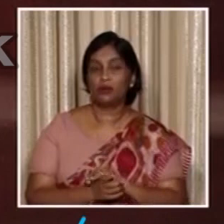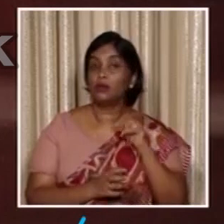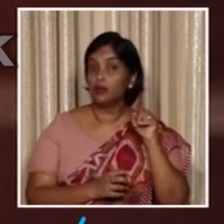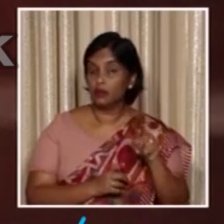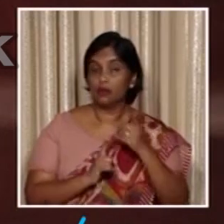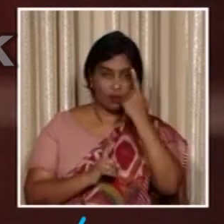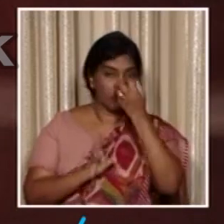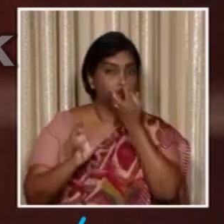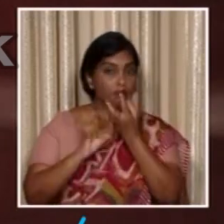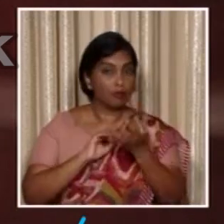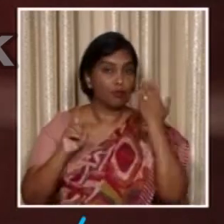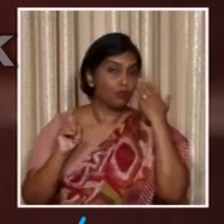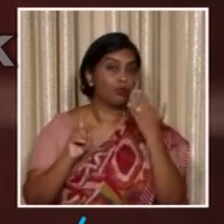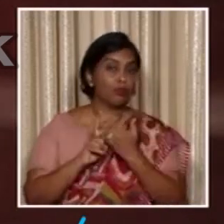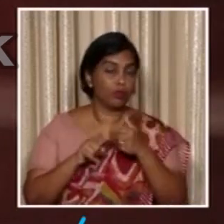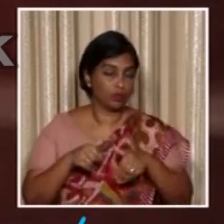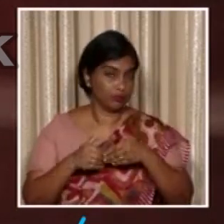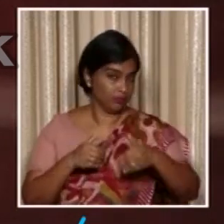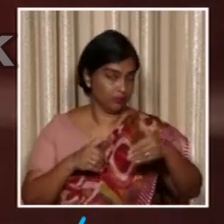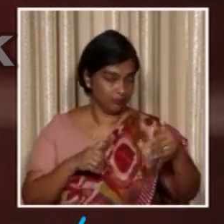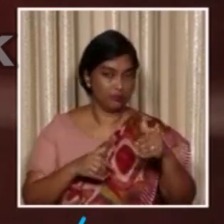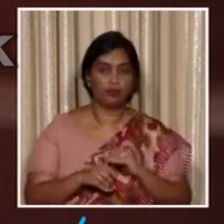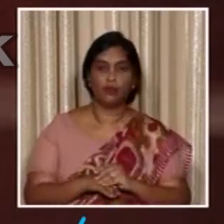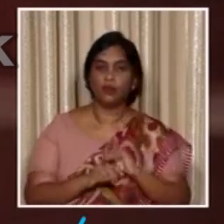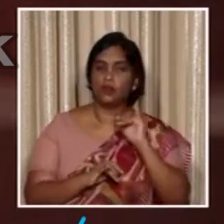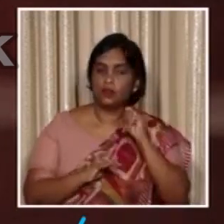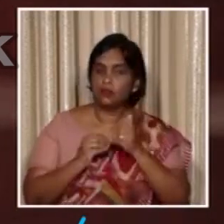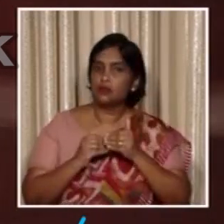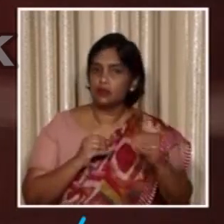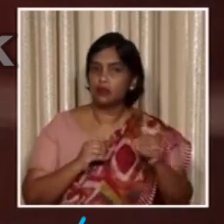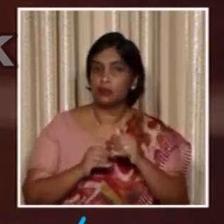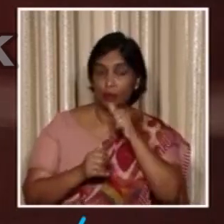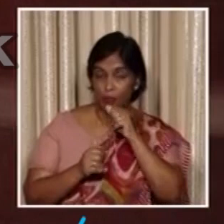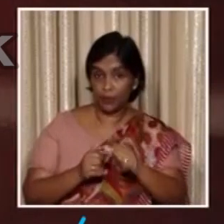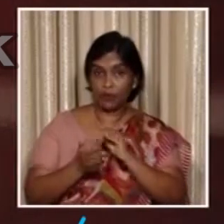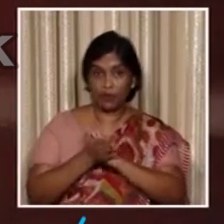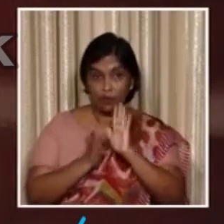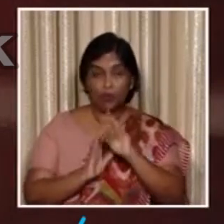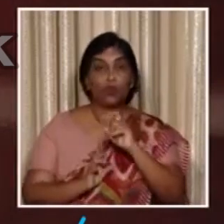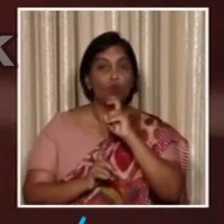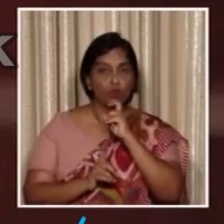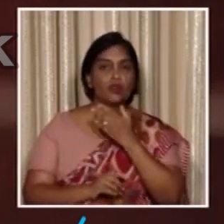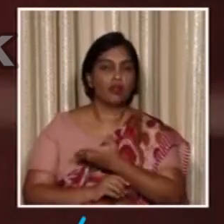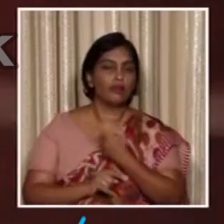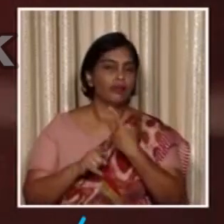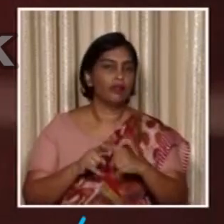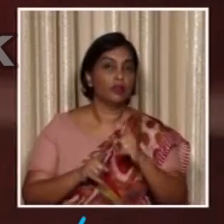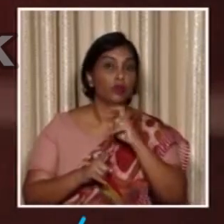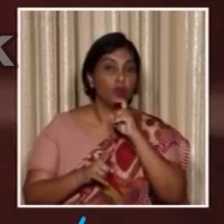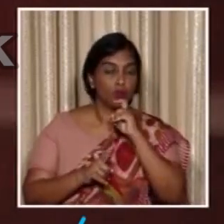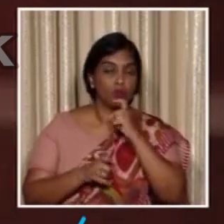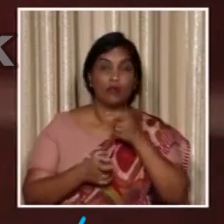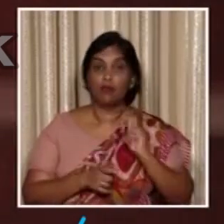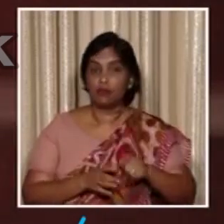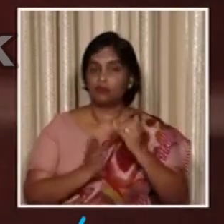මේ පාස්කු ප්‍රහාරය සම්බන්ධව මෙතෙක් යම්තාක් දුරකට යුක්තිය ඉෂ්ට කරලා තියෙන අධිකරණය තමයි අධිකරණ නඩු